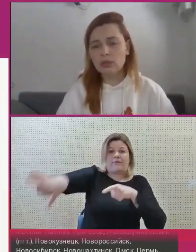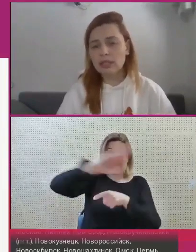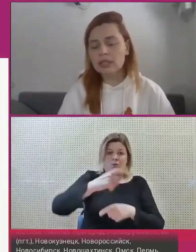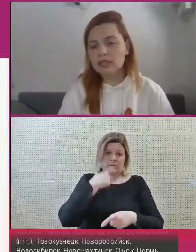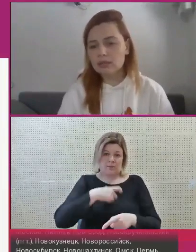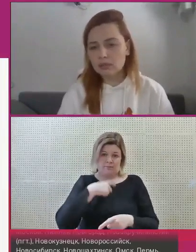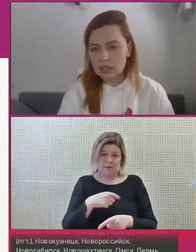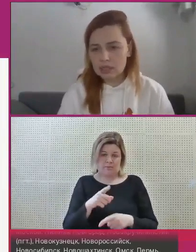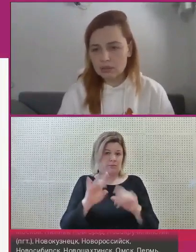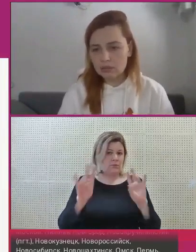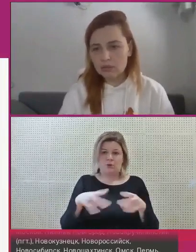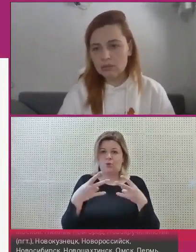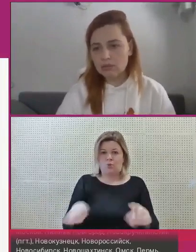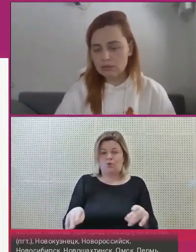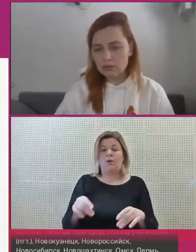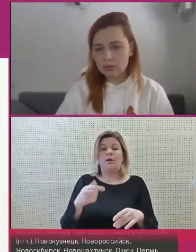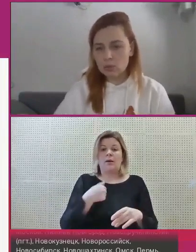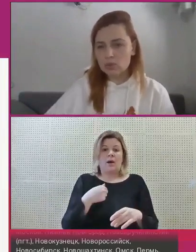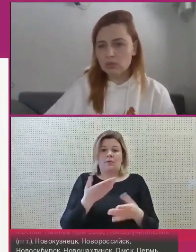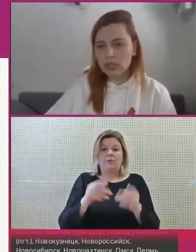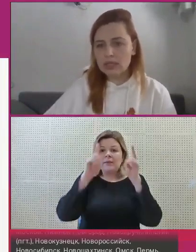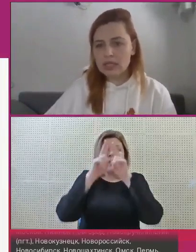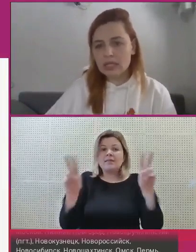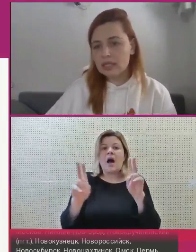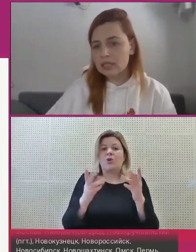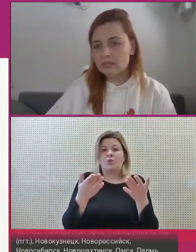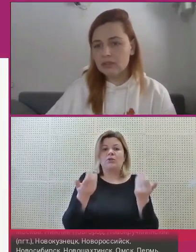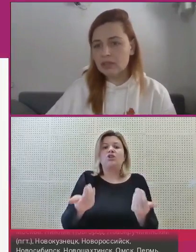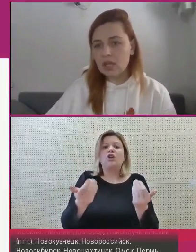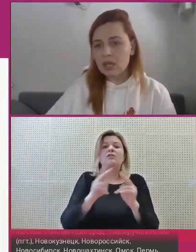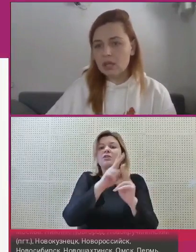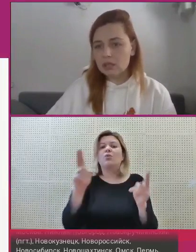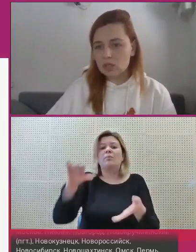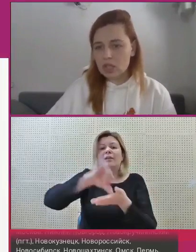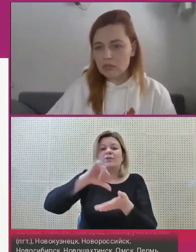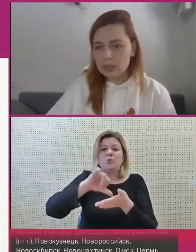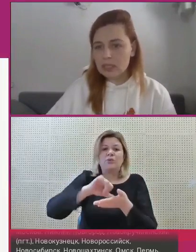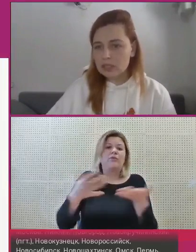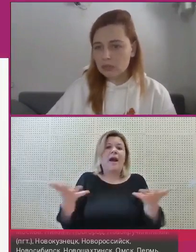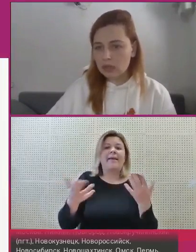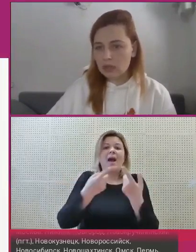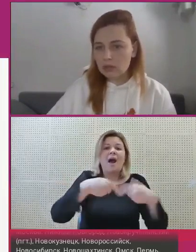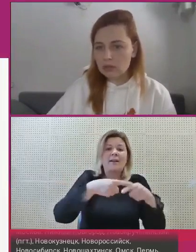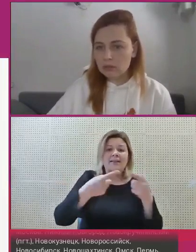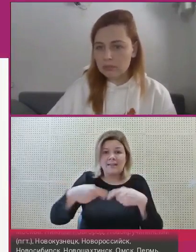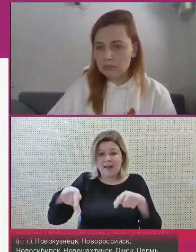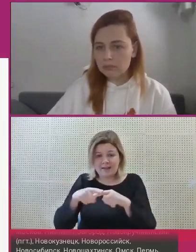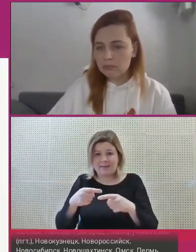знаю, какие у нас присутствуют организации. Если вы сейчас в процессе, вот